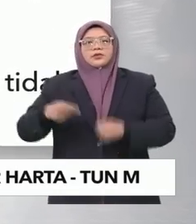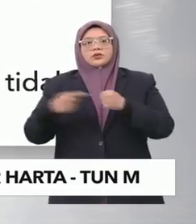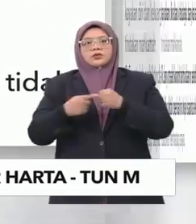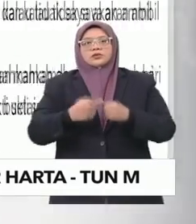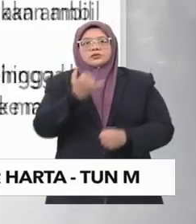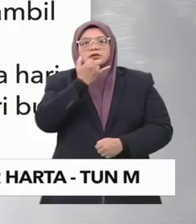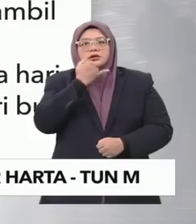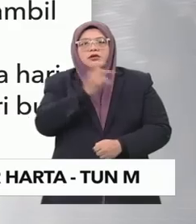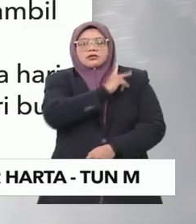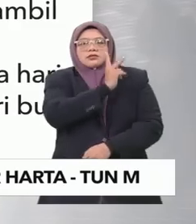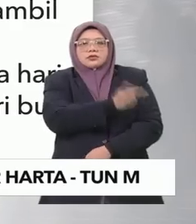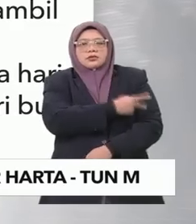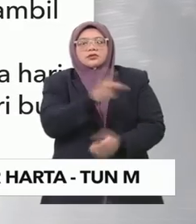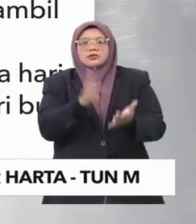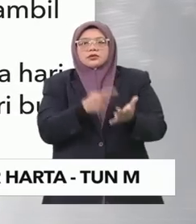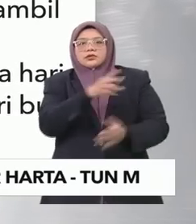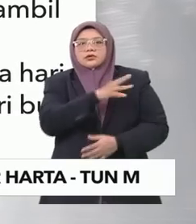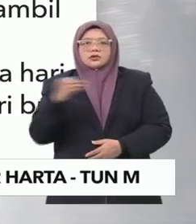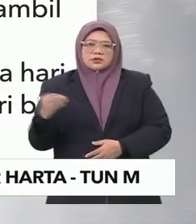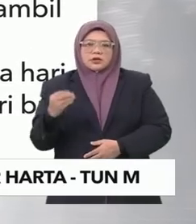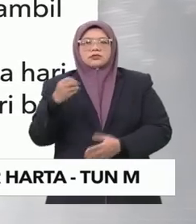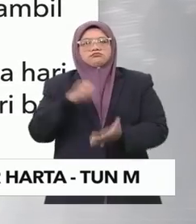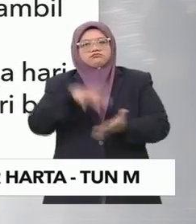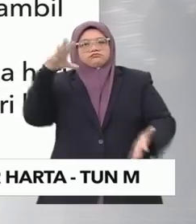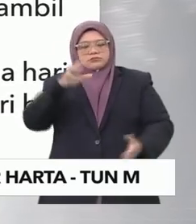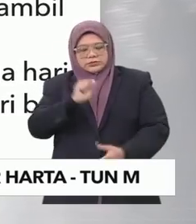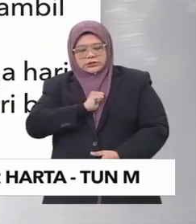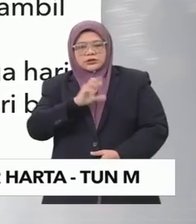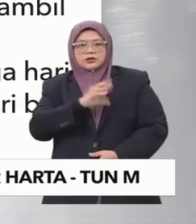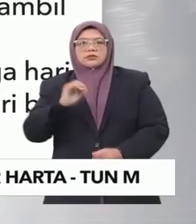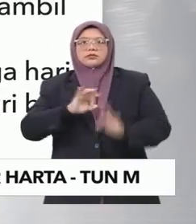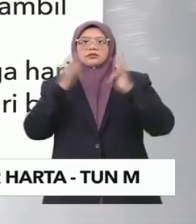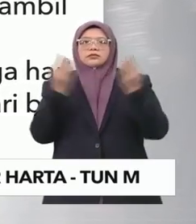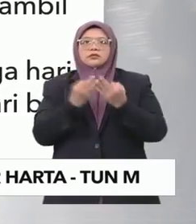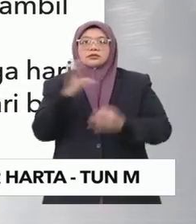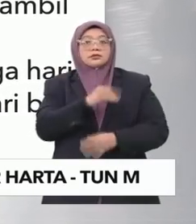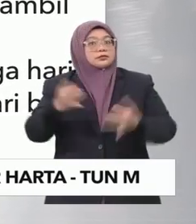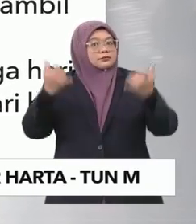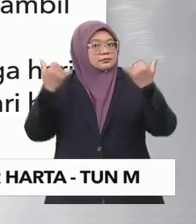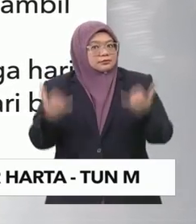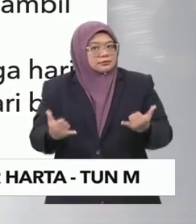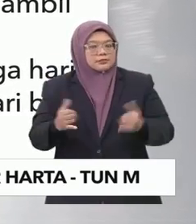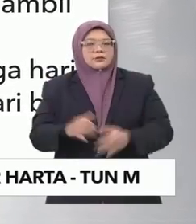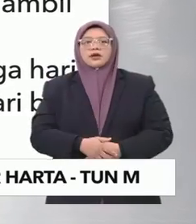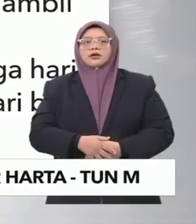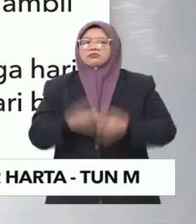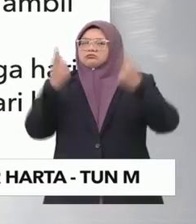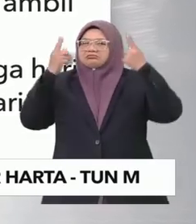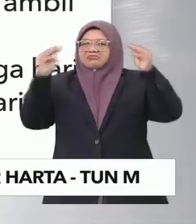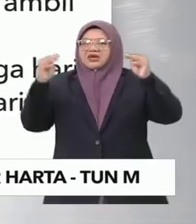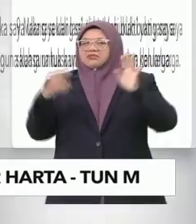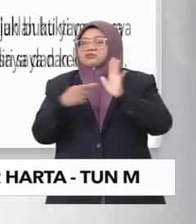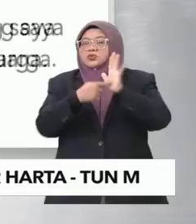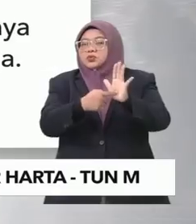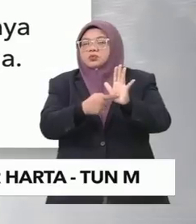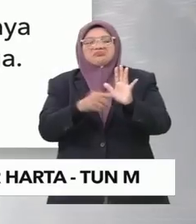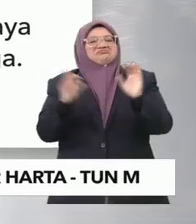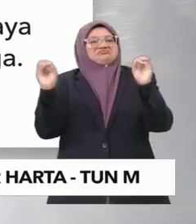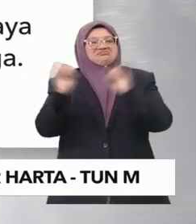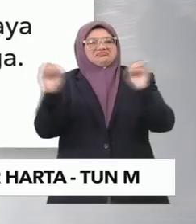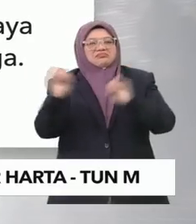salah guna kuasa untuk kayakan diri dan keluarga bagaimanapun sehingga hari ini badan menteri masih tidak menunjukkan bukti